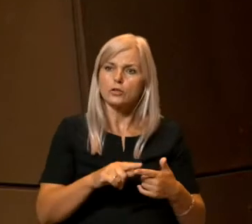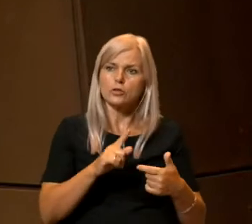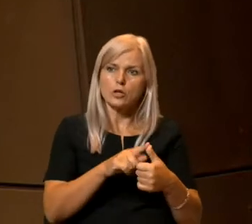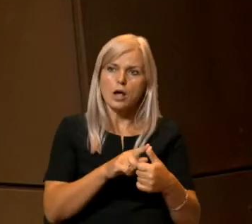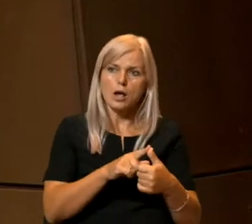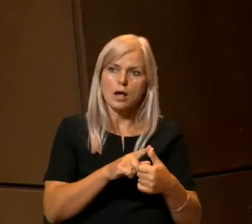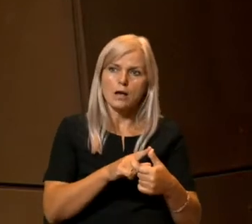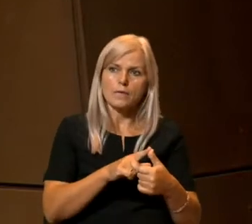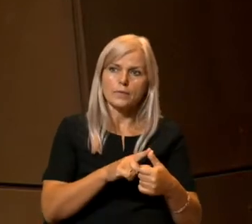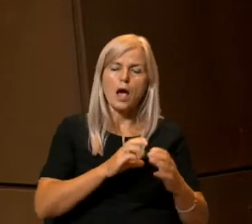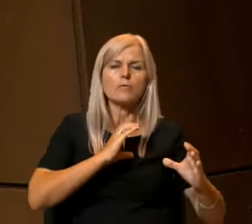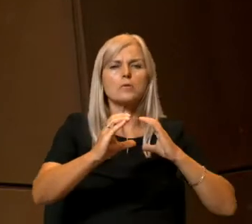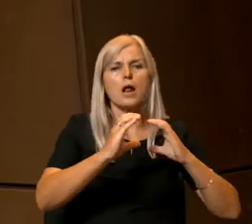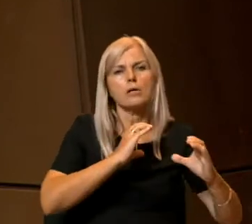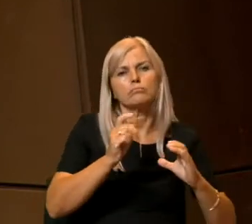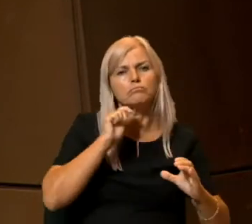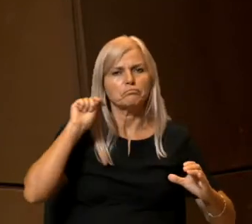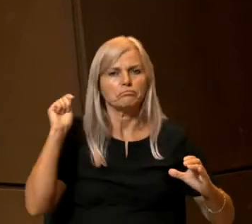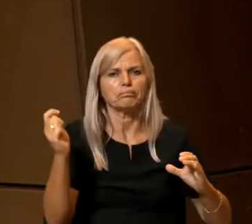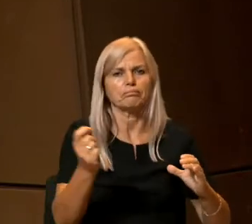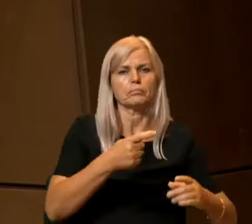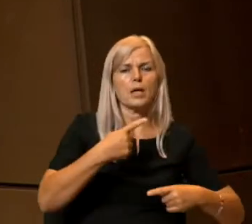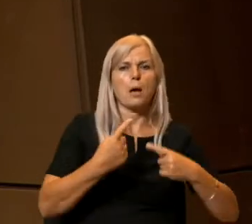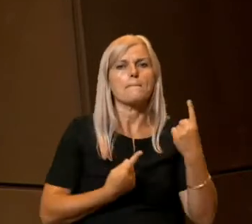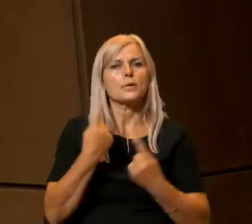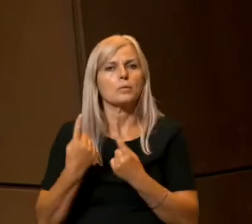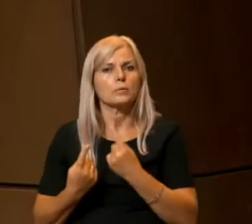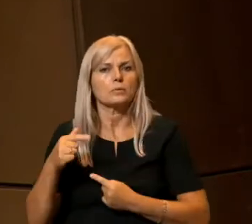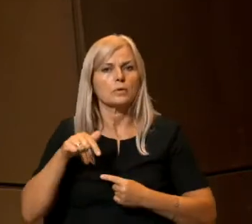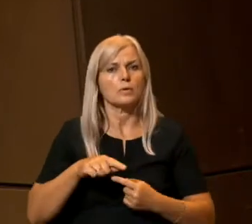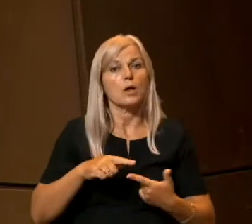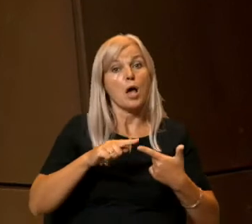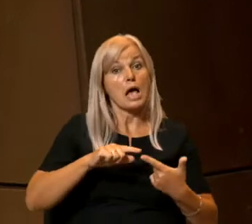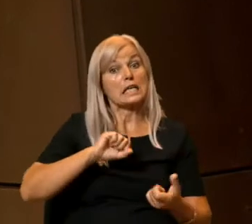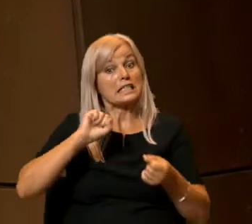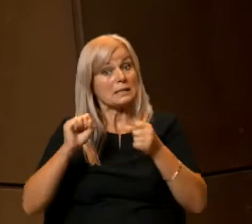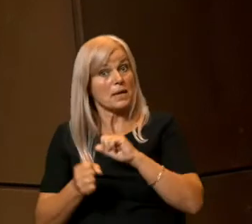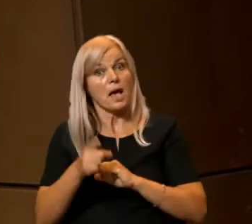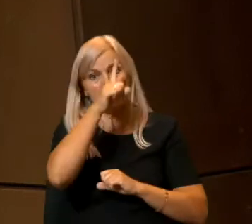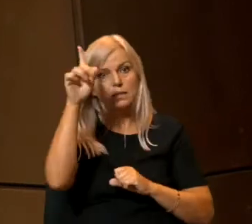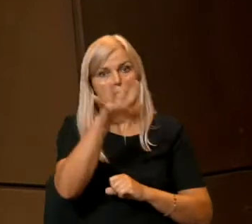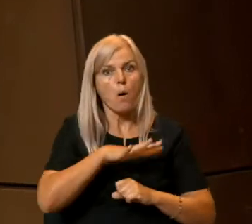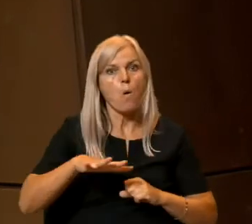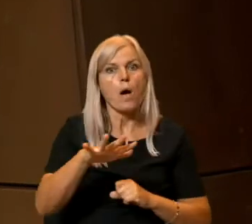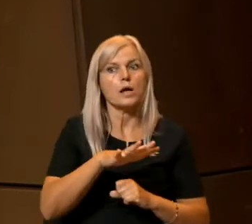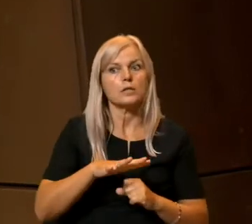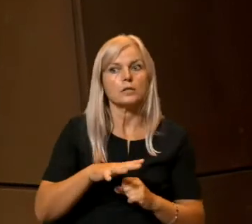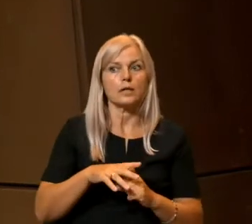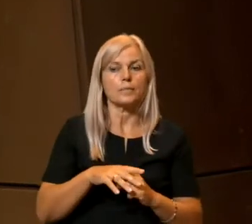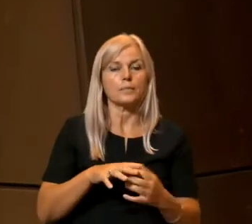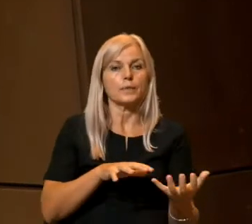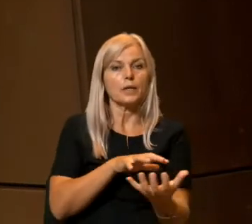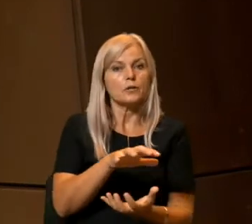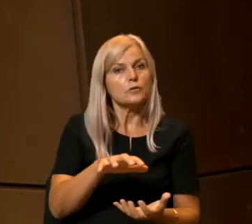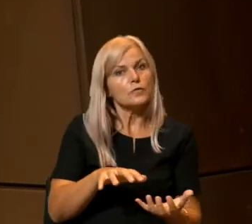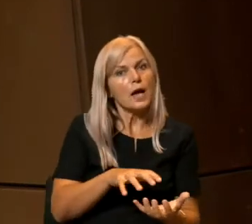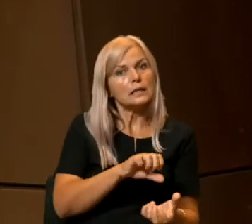transporcie, komunikacji, produkcji, mamy też zmiany społeczne, które przyspieszają świat, się